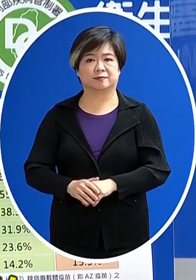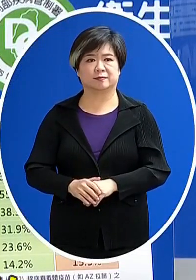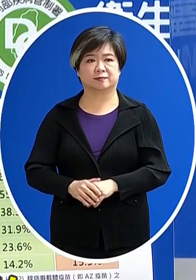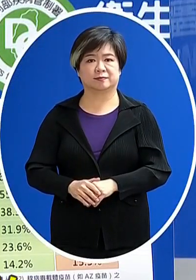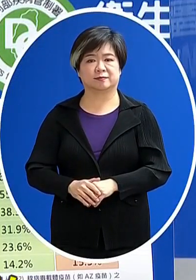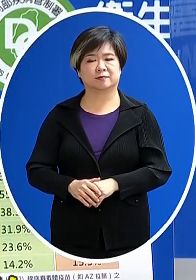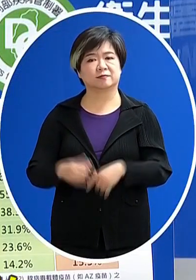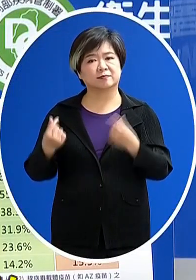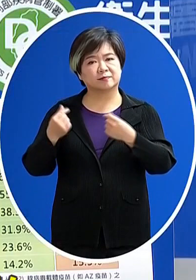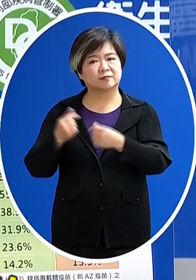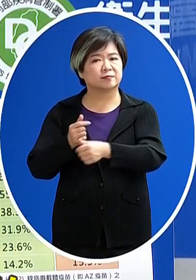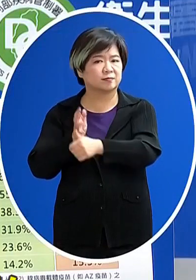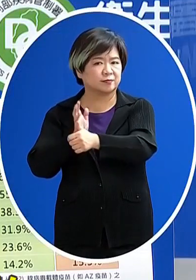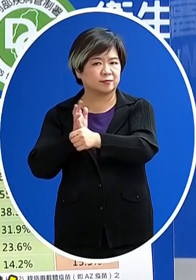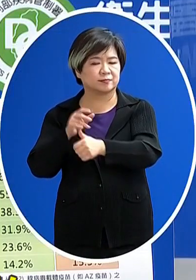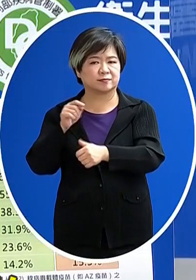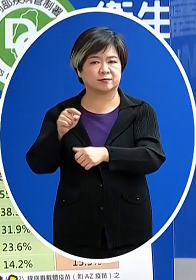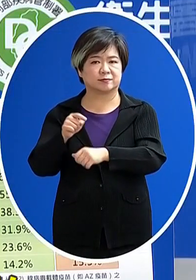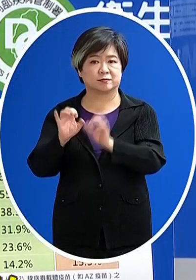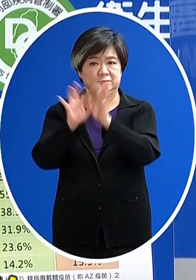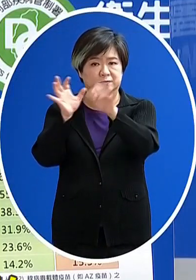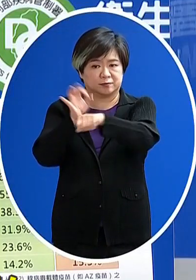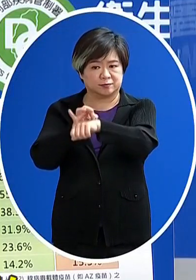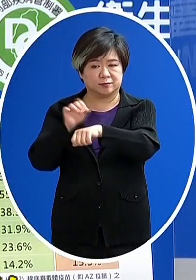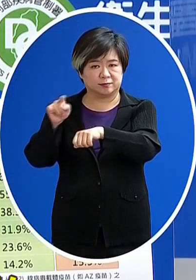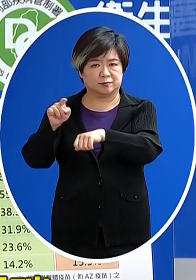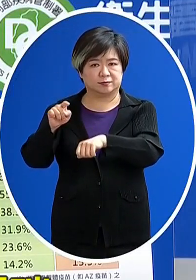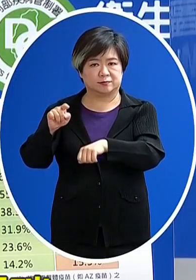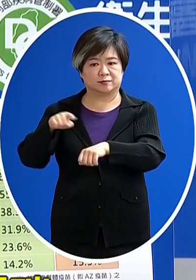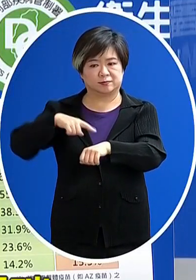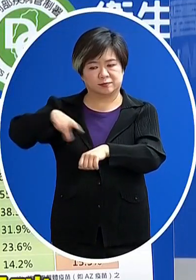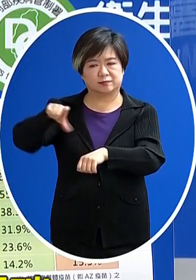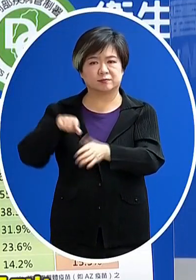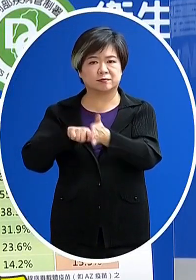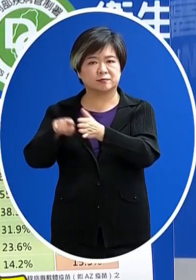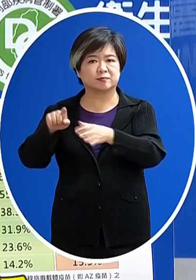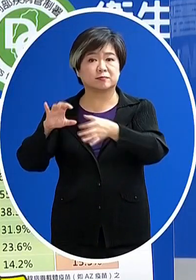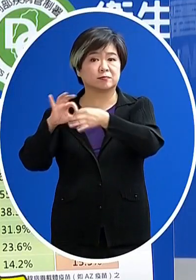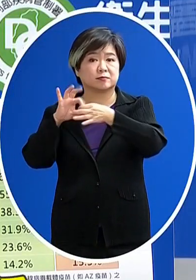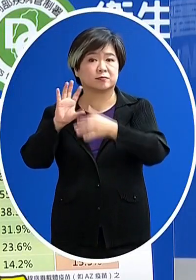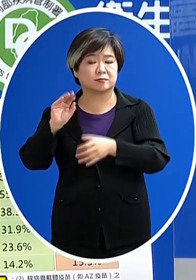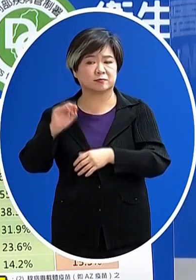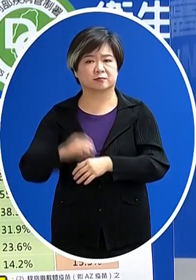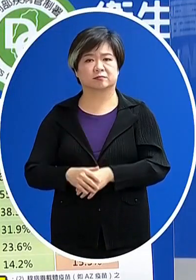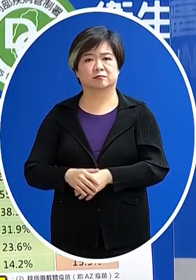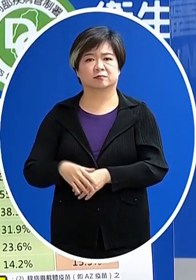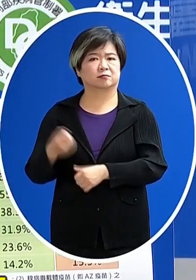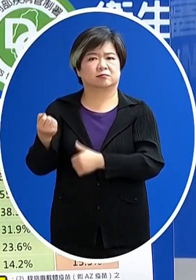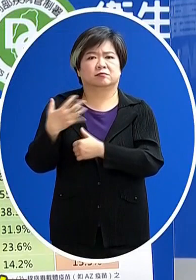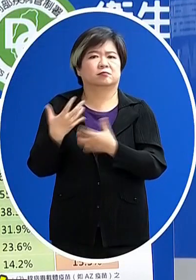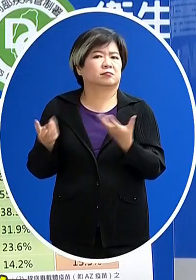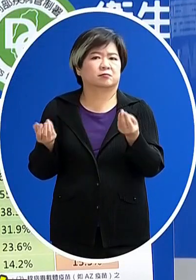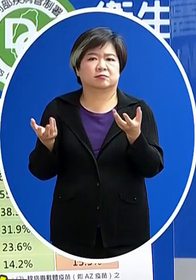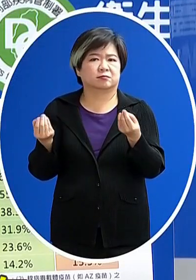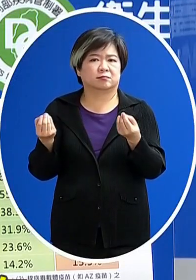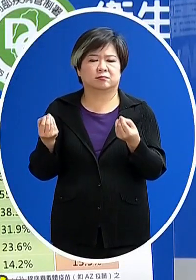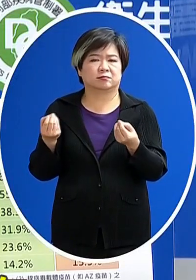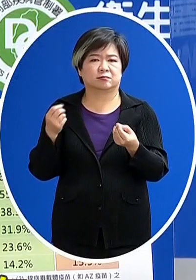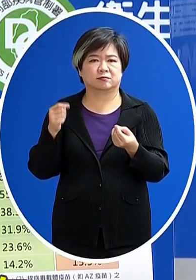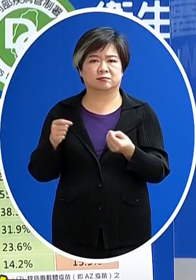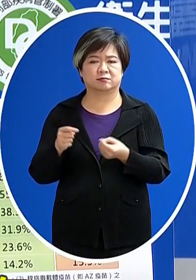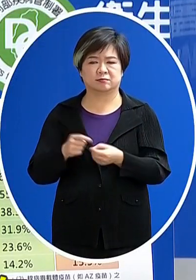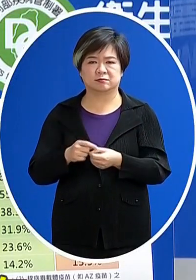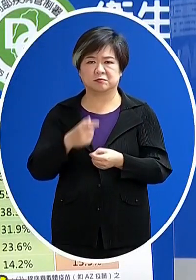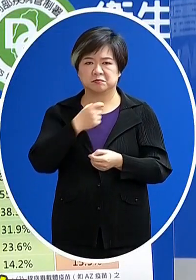问说跟他们这个辉瑞是不是有直接的关系，那辉瑞这边也跟我们否认说没有这些的关系的